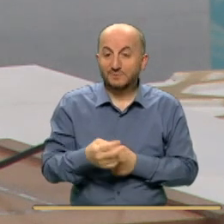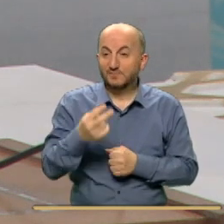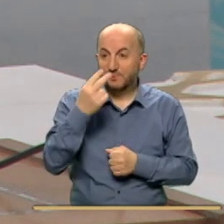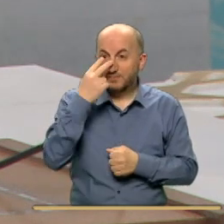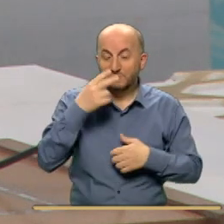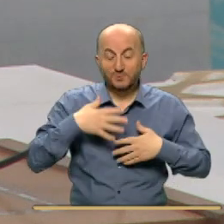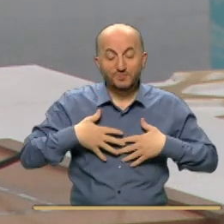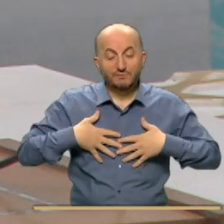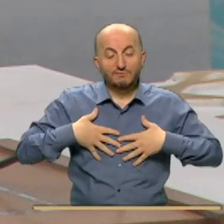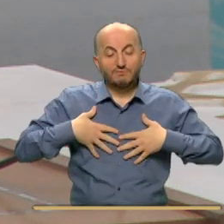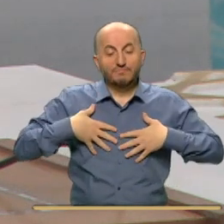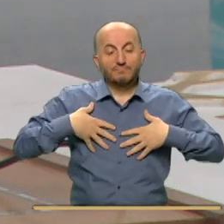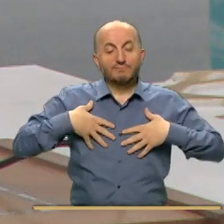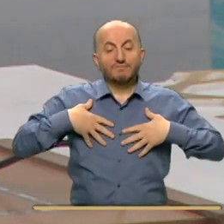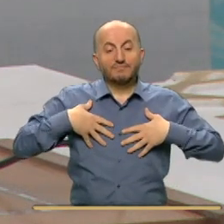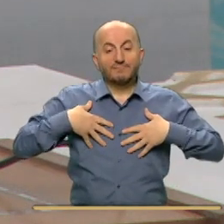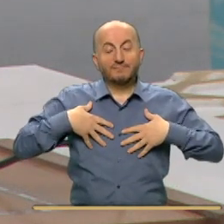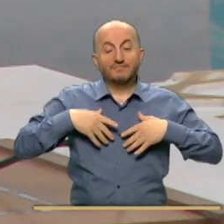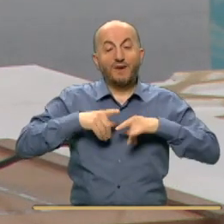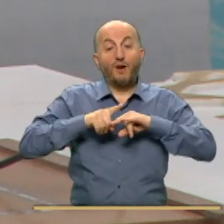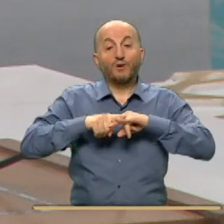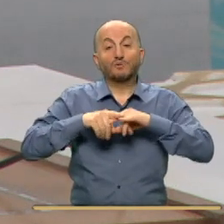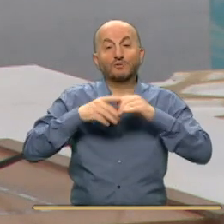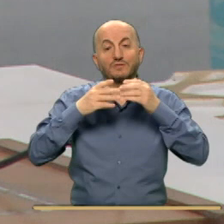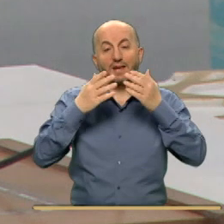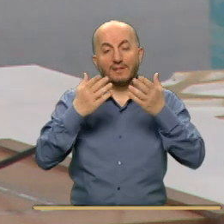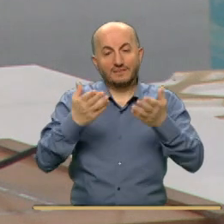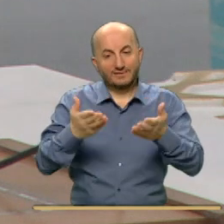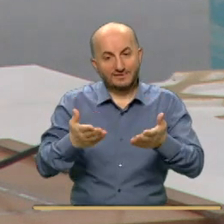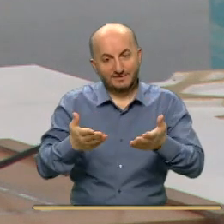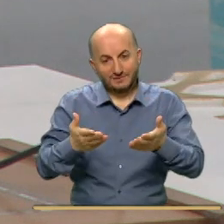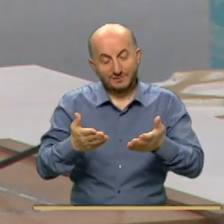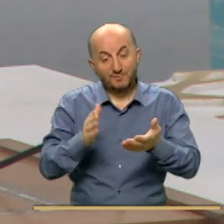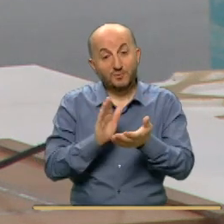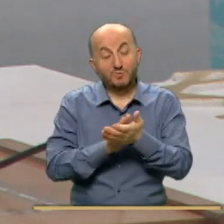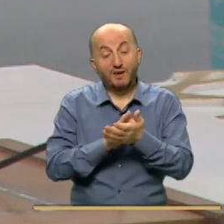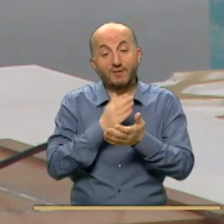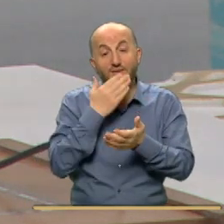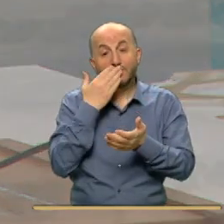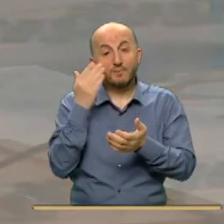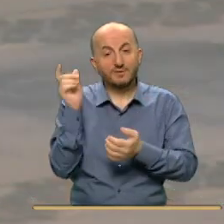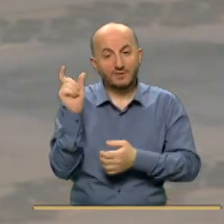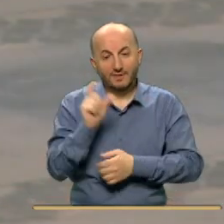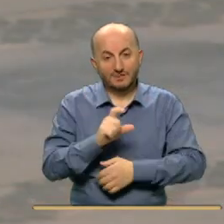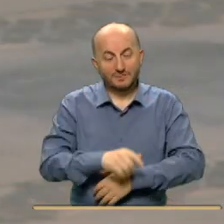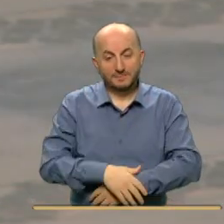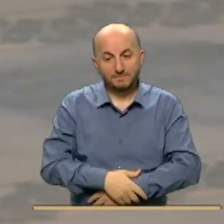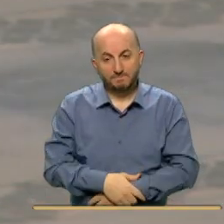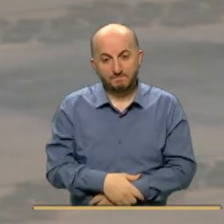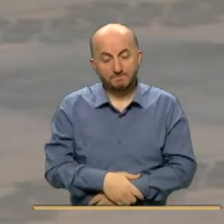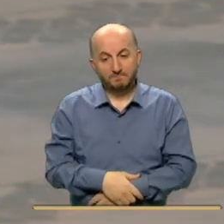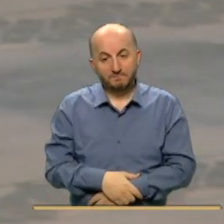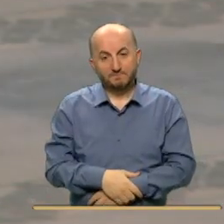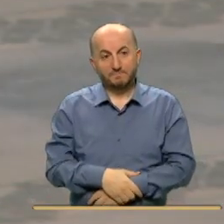gözümüzün nuru, hoş geldin, hoş geldin mübarek Ramazan ayı.